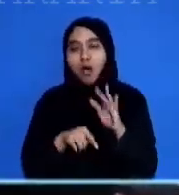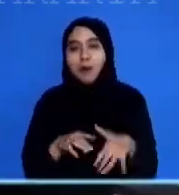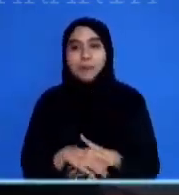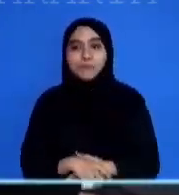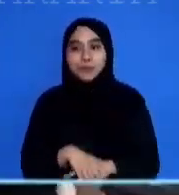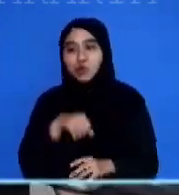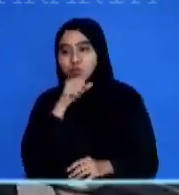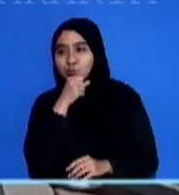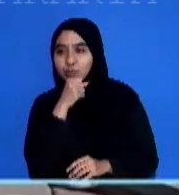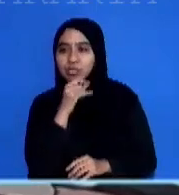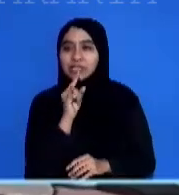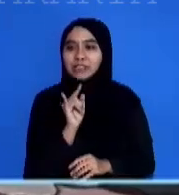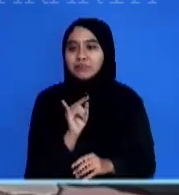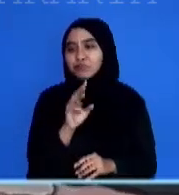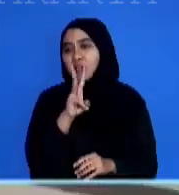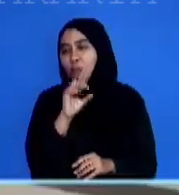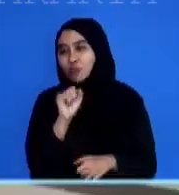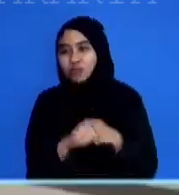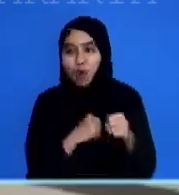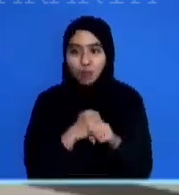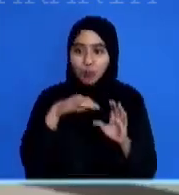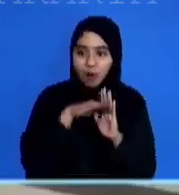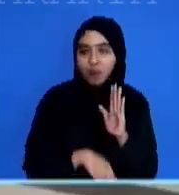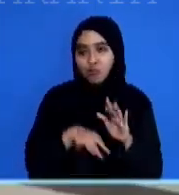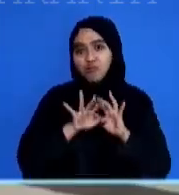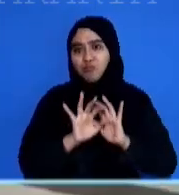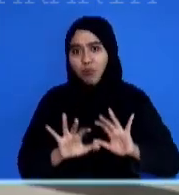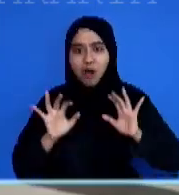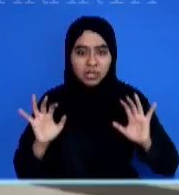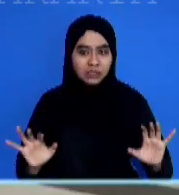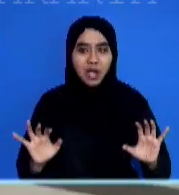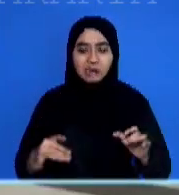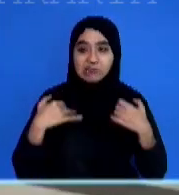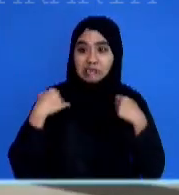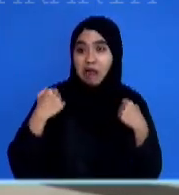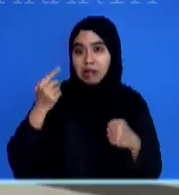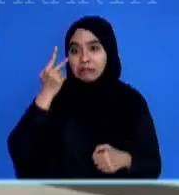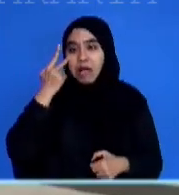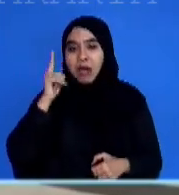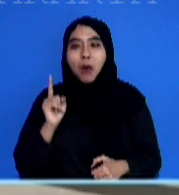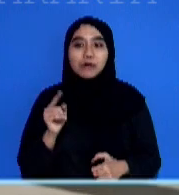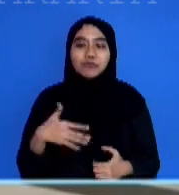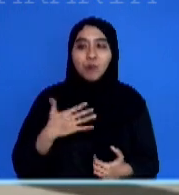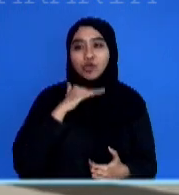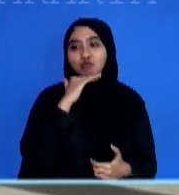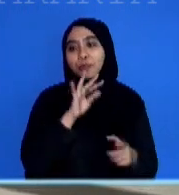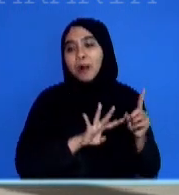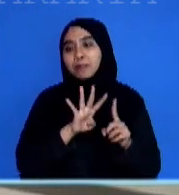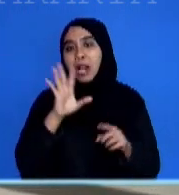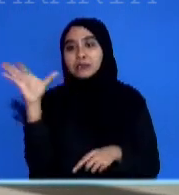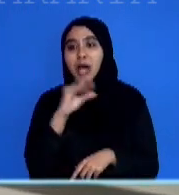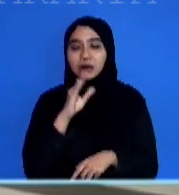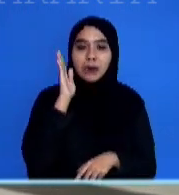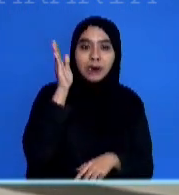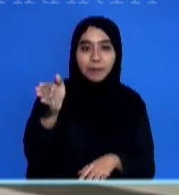muda, yakni 30 tahun ke bawah. Jaga kesehatan karena ini masih 14 hari ke depan, ya 14 hari.